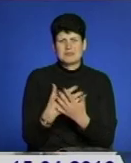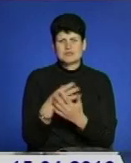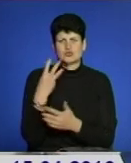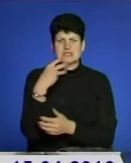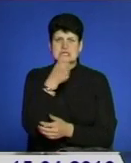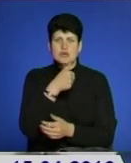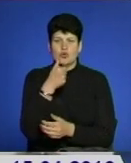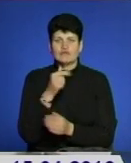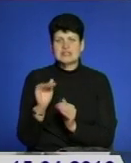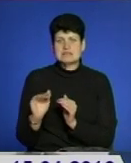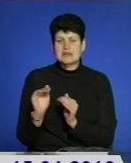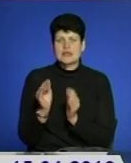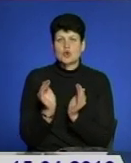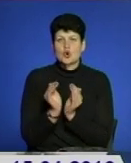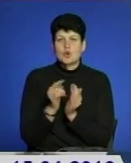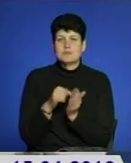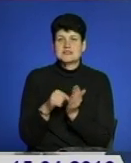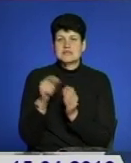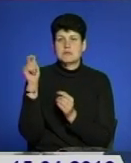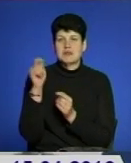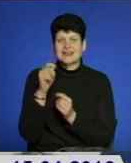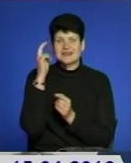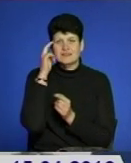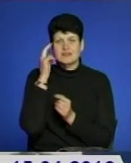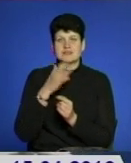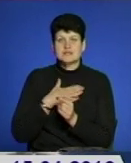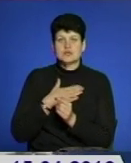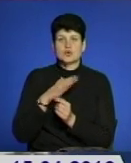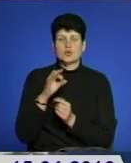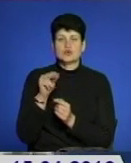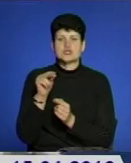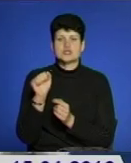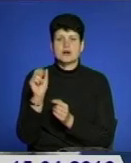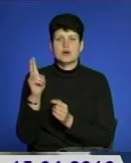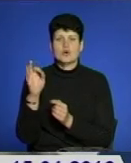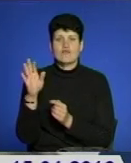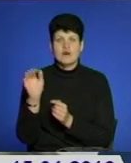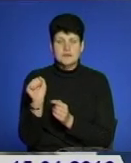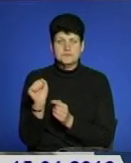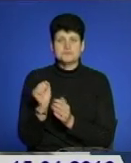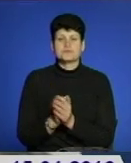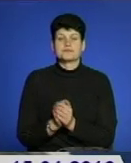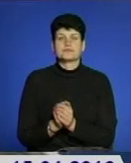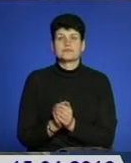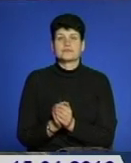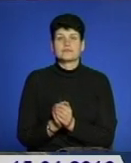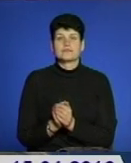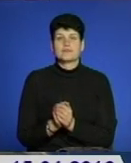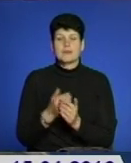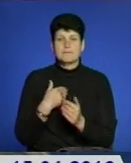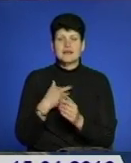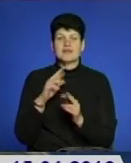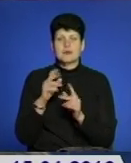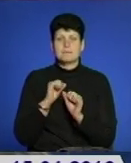30. Вона із маленького містечка приїхала в Київ із нашого рідного Очакова, до речі. Бо ми, як